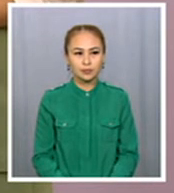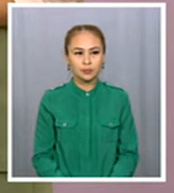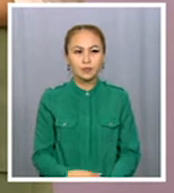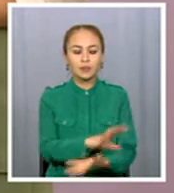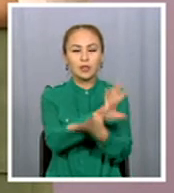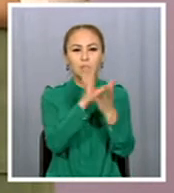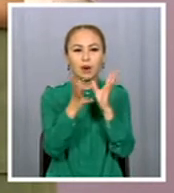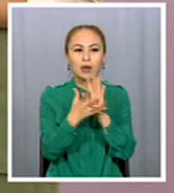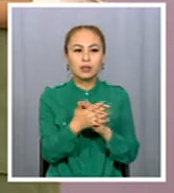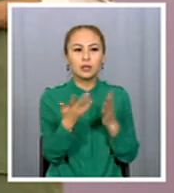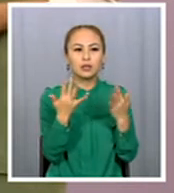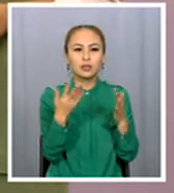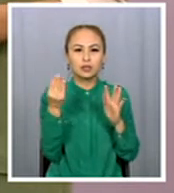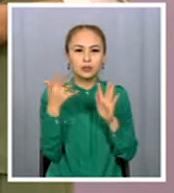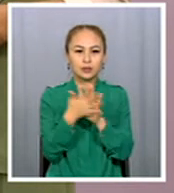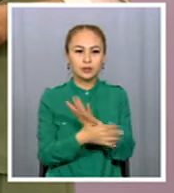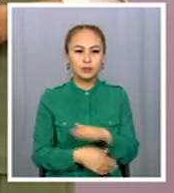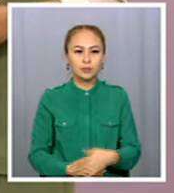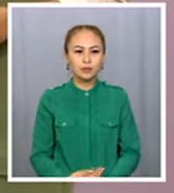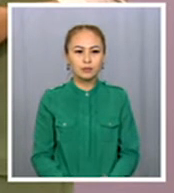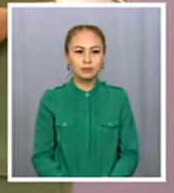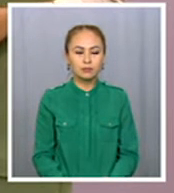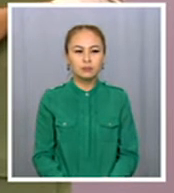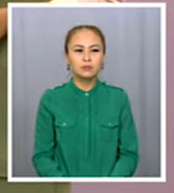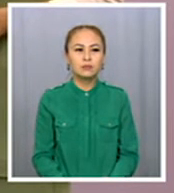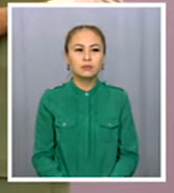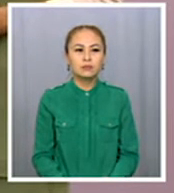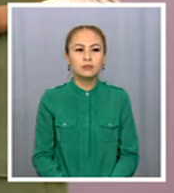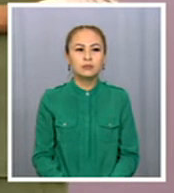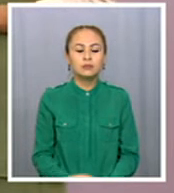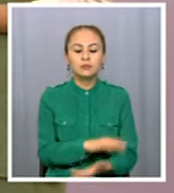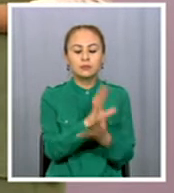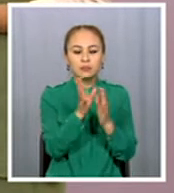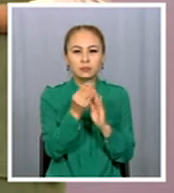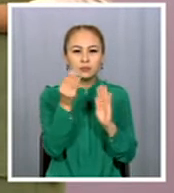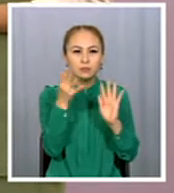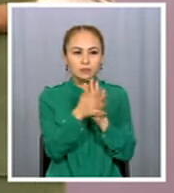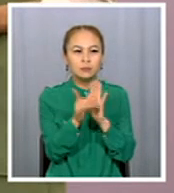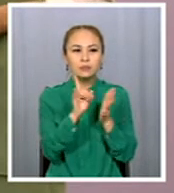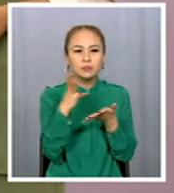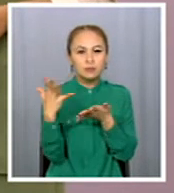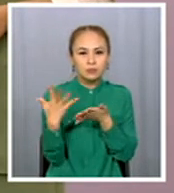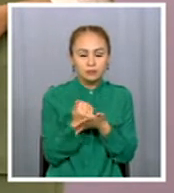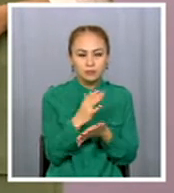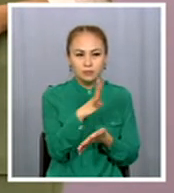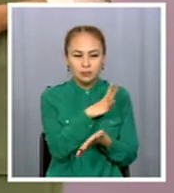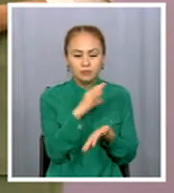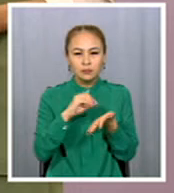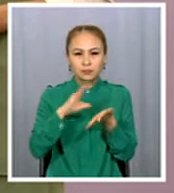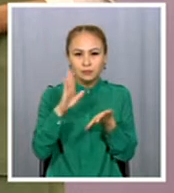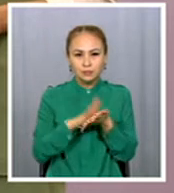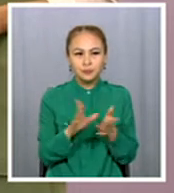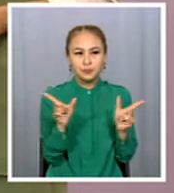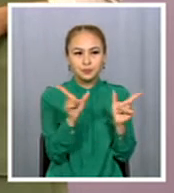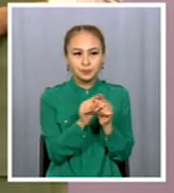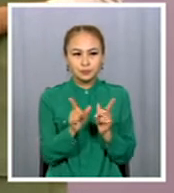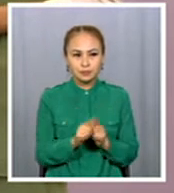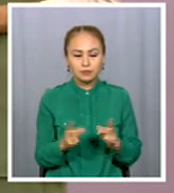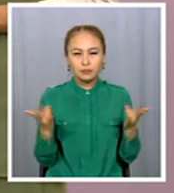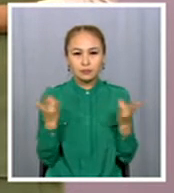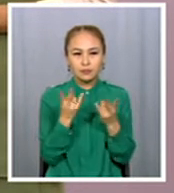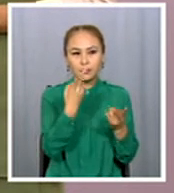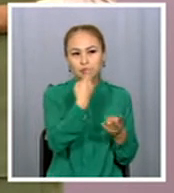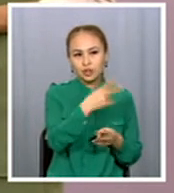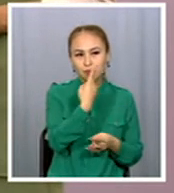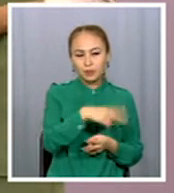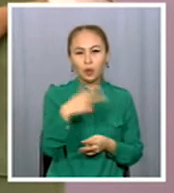барлығы қанша теңге жұмсады. Балалар, жұмсалған ақшаны табу үшін белгілі бөліктерді қосуымыз керек. 20 теңге